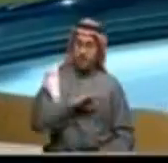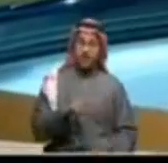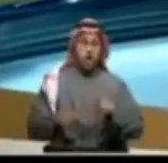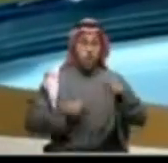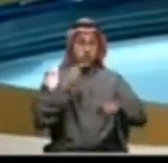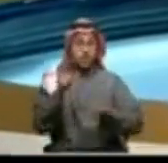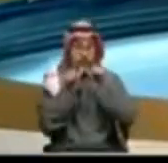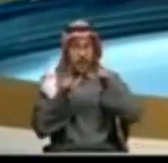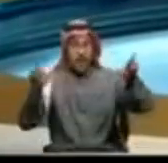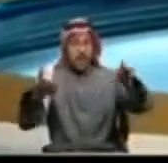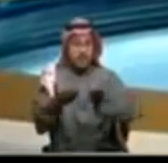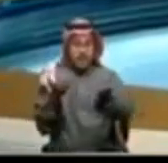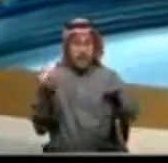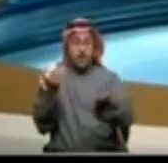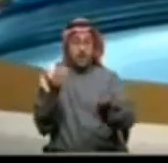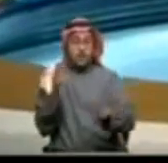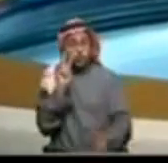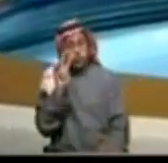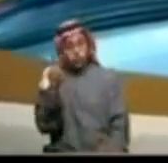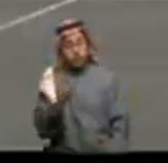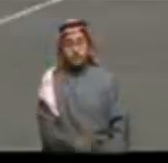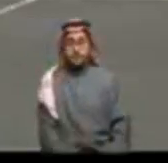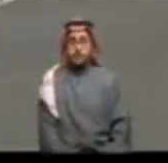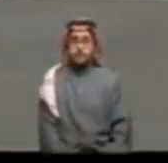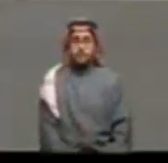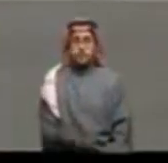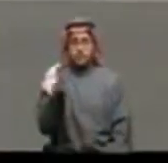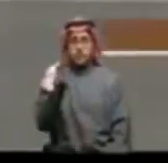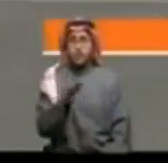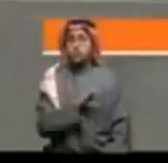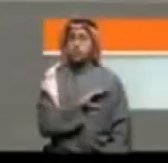نشرتنا مستمرة مشاهدينا الكرام، وفيها بعد الفاصل